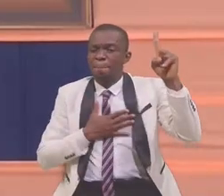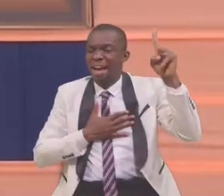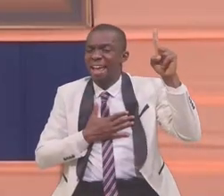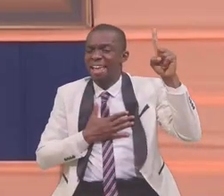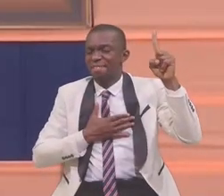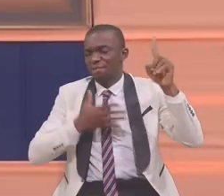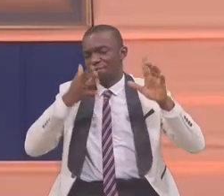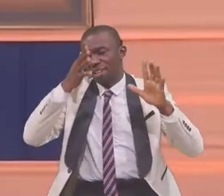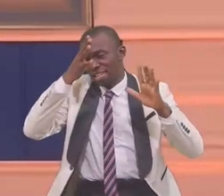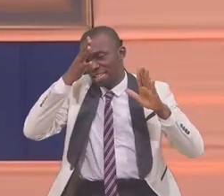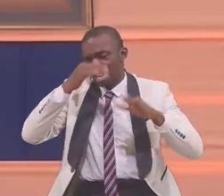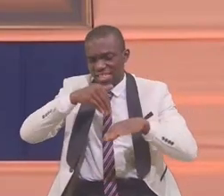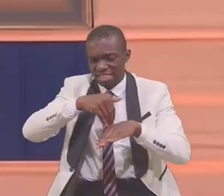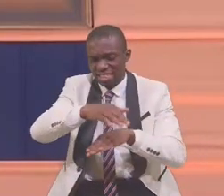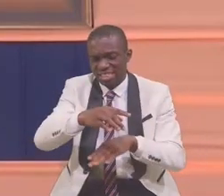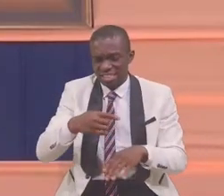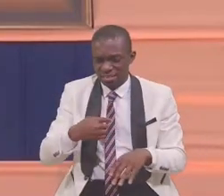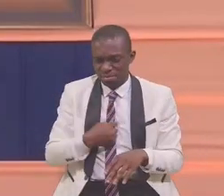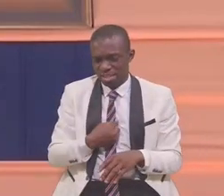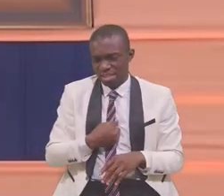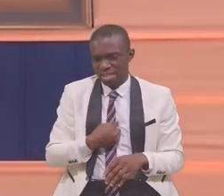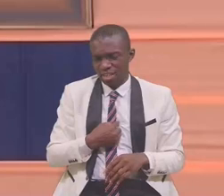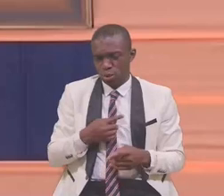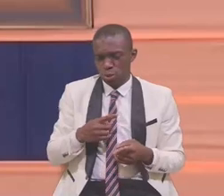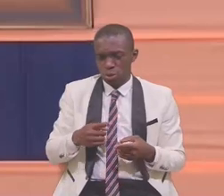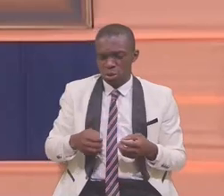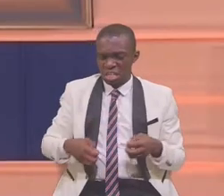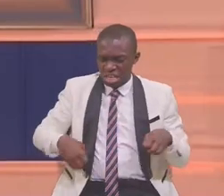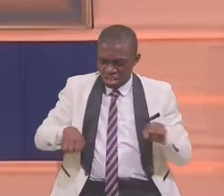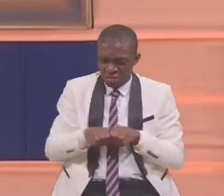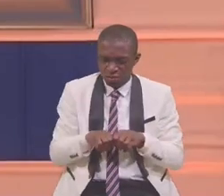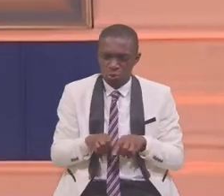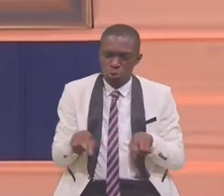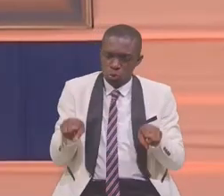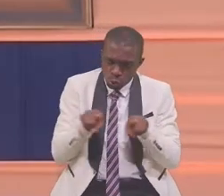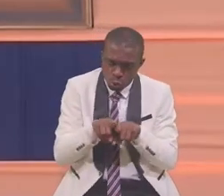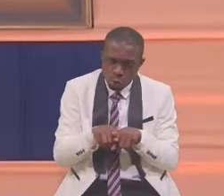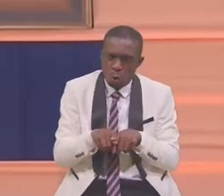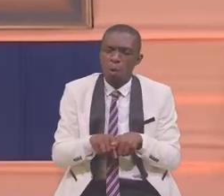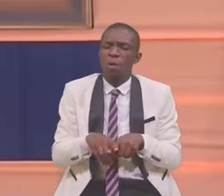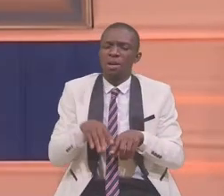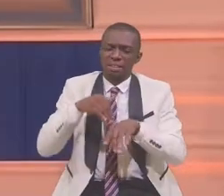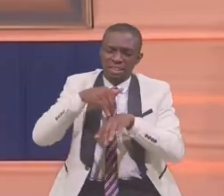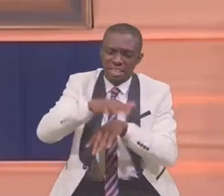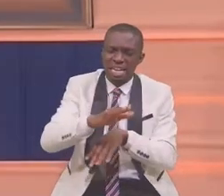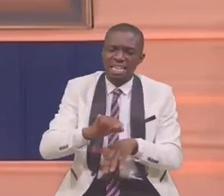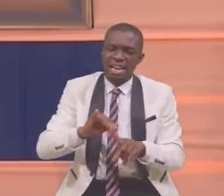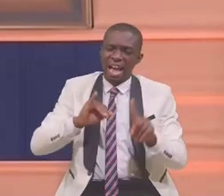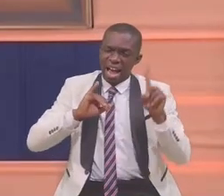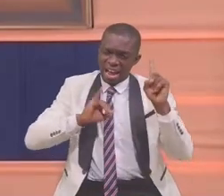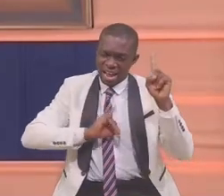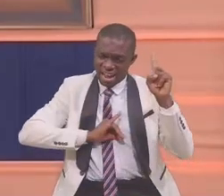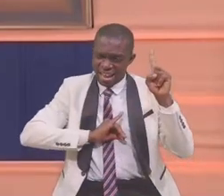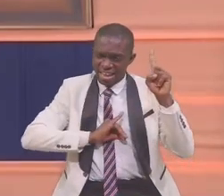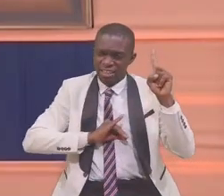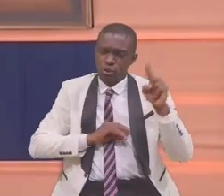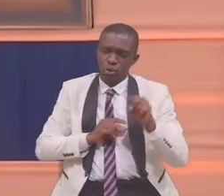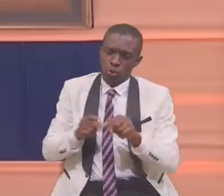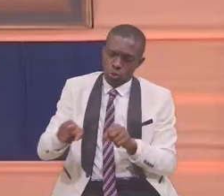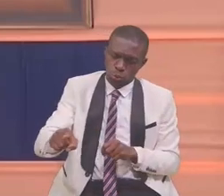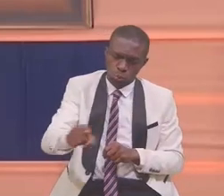vous envoie. Comme le Père m'a envoyé, moi aussi je vous envoie. Le Père l'a